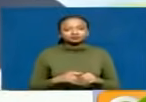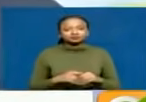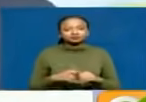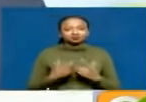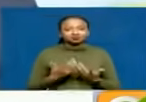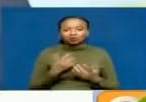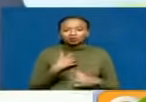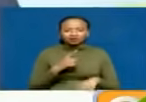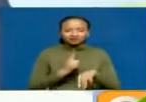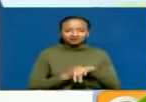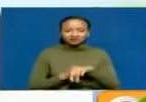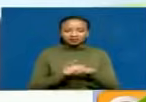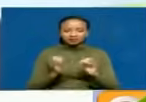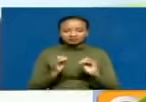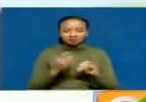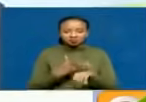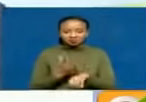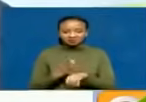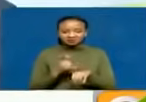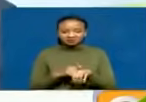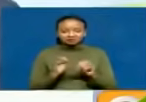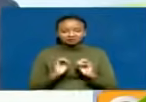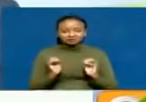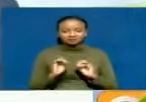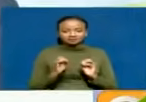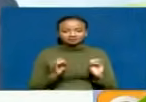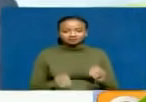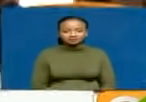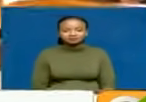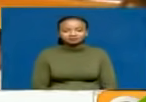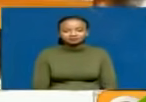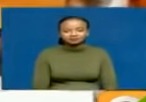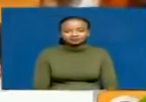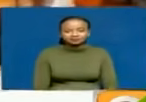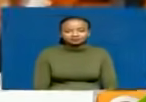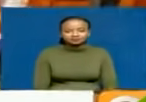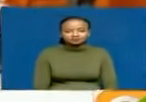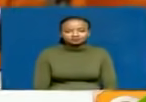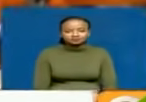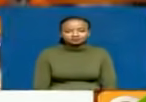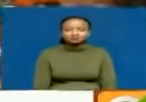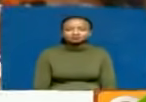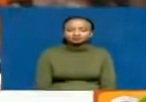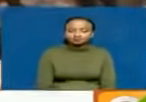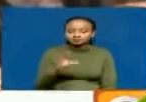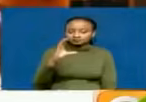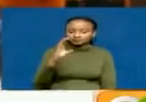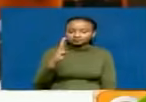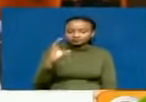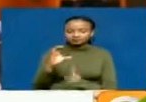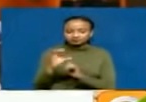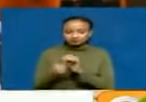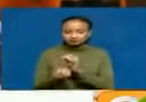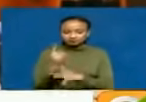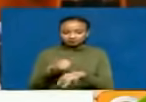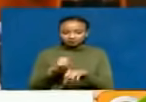We don't have time to go and waste arguing about things that are obvious. Mfumo wa CBC ulizinduliwa mwezi